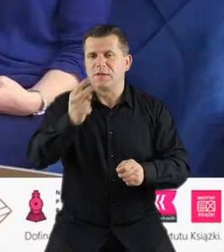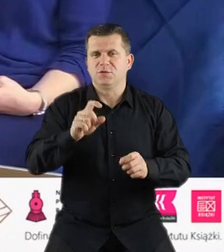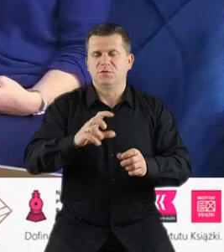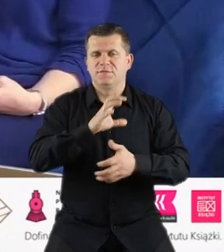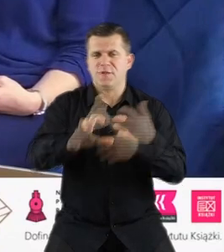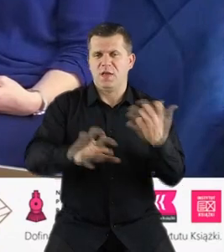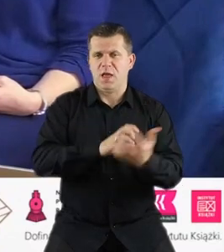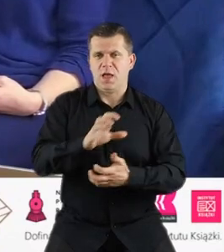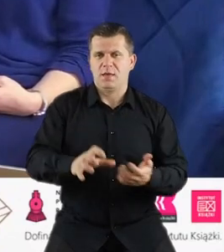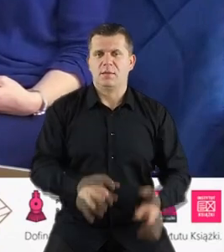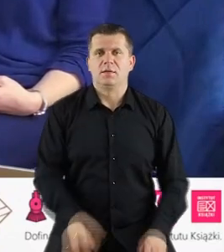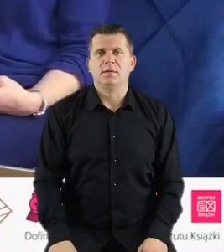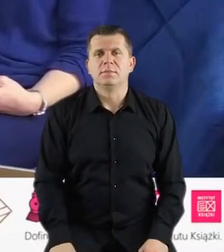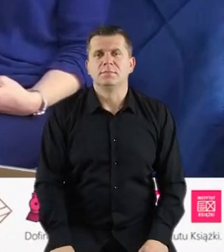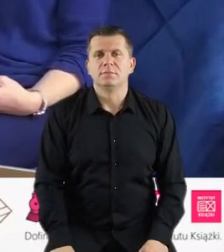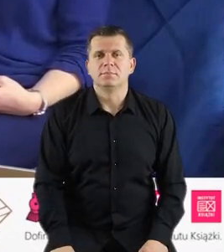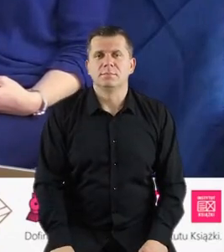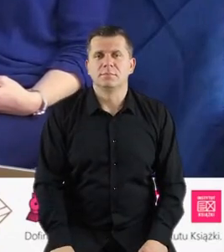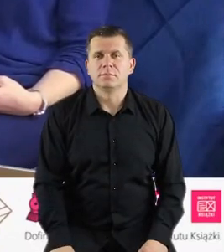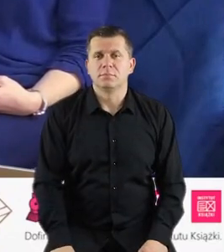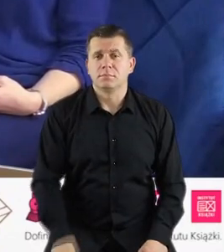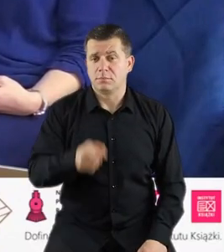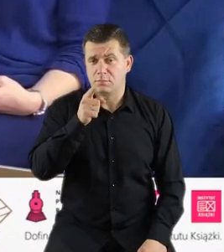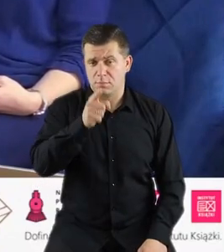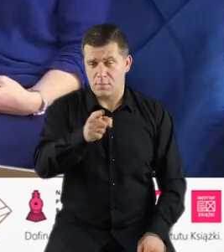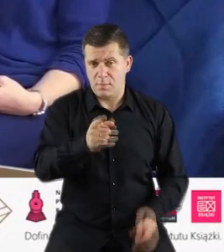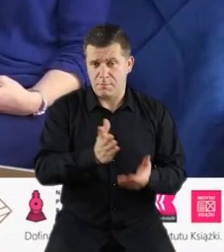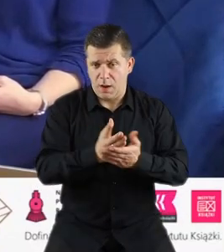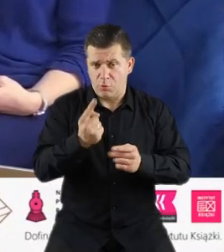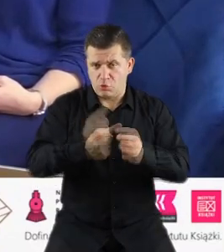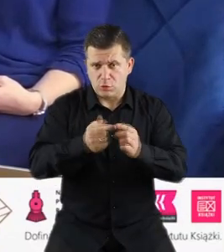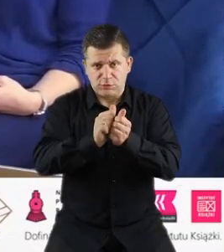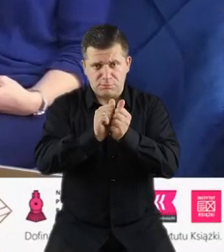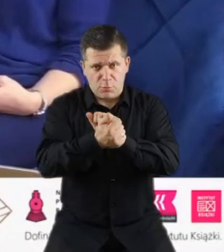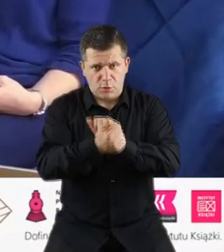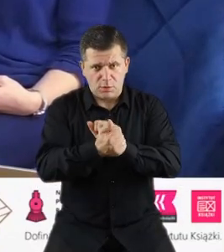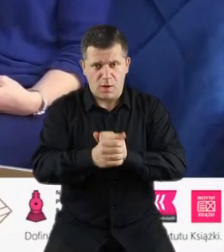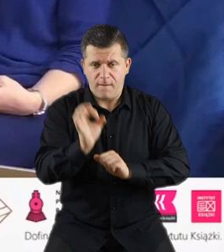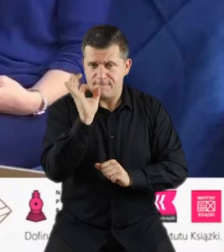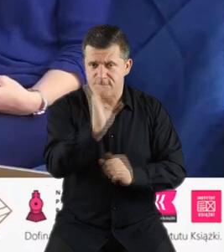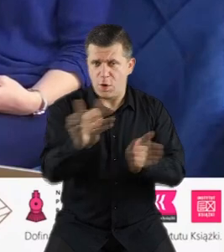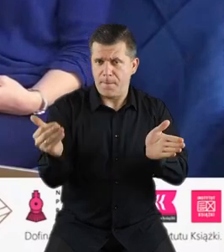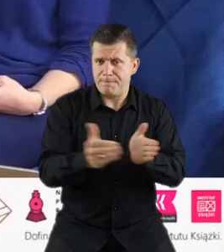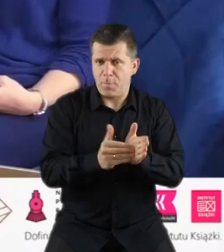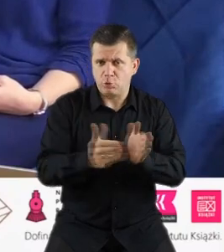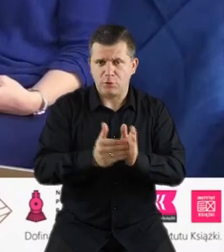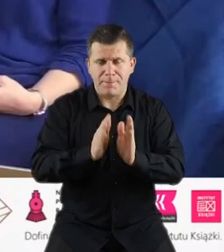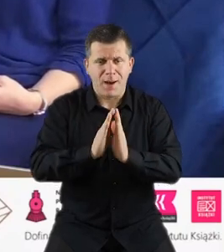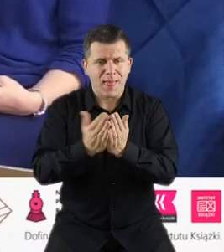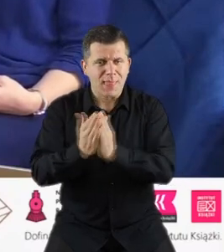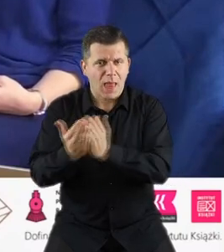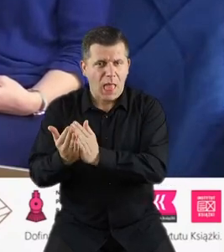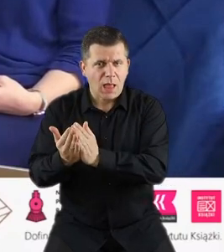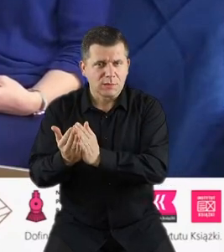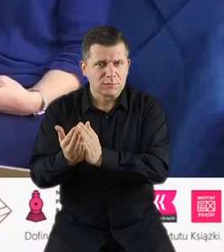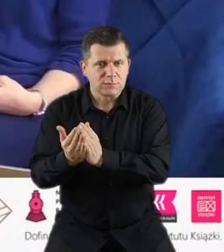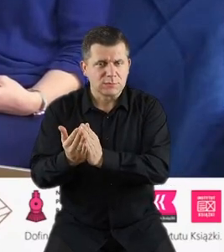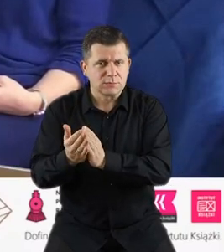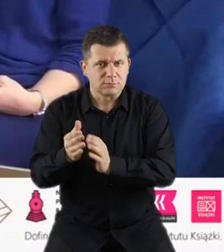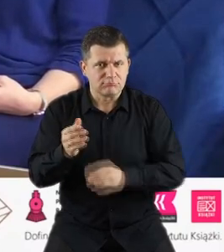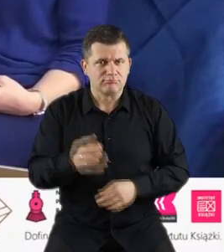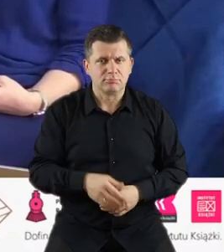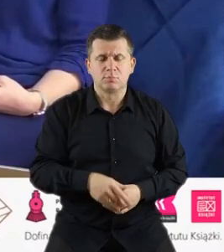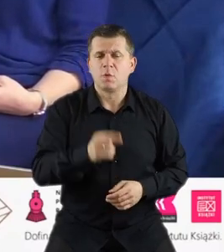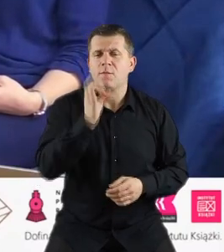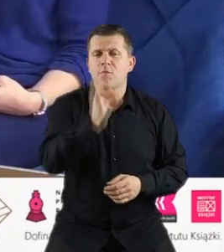zaznaczonym Edenem. A pani tą mapę troszeczkę zmodyfikowała na swoje potrzeby literackie i zafundowała